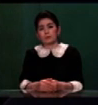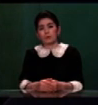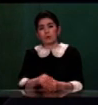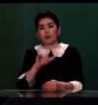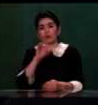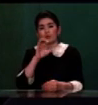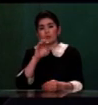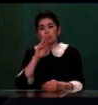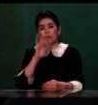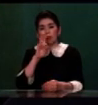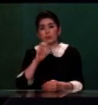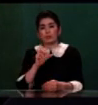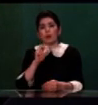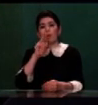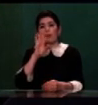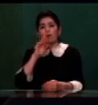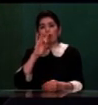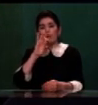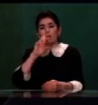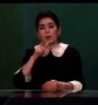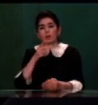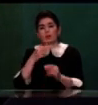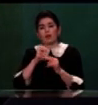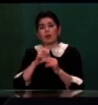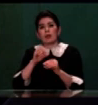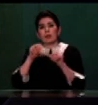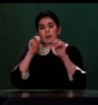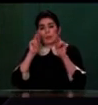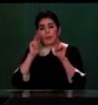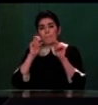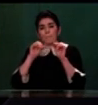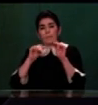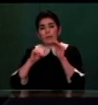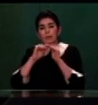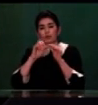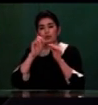Ustanovit parol tugmasi bosiladi dополнительный bo'limidan.